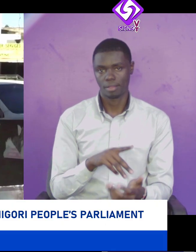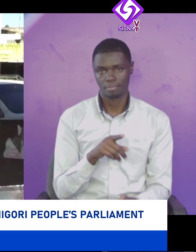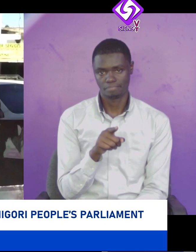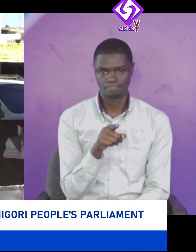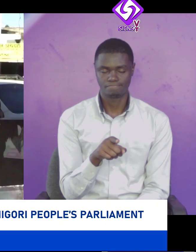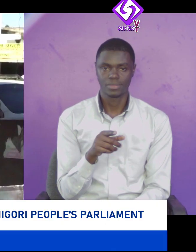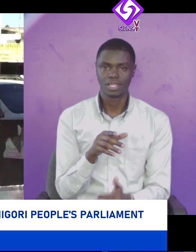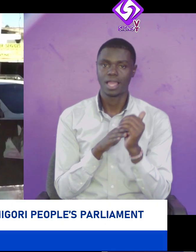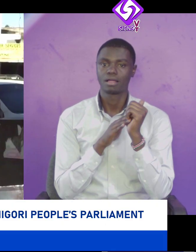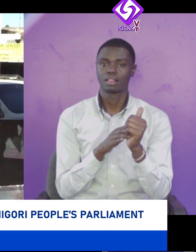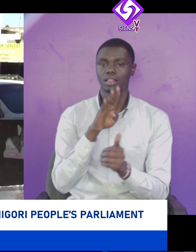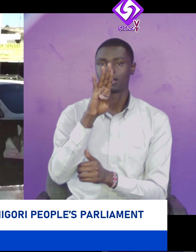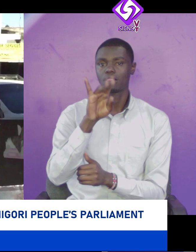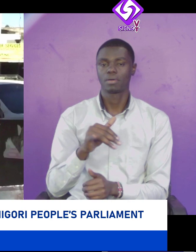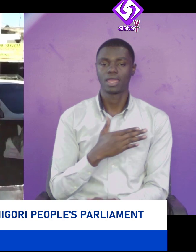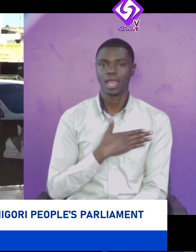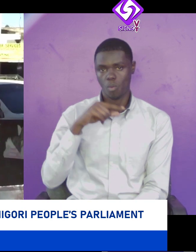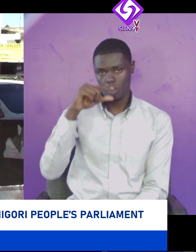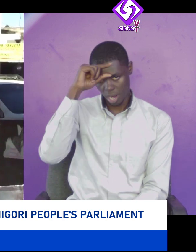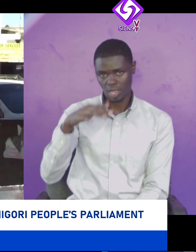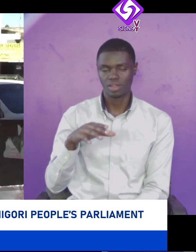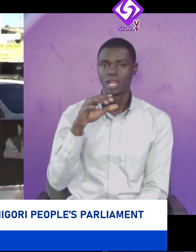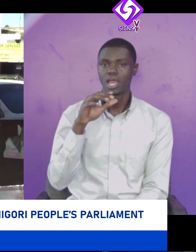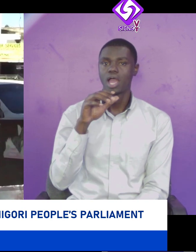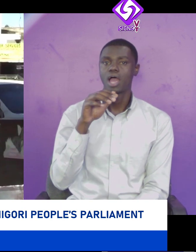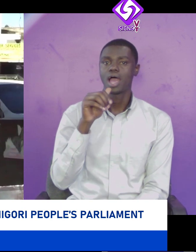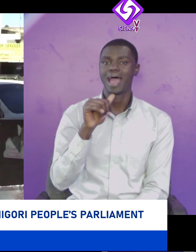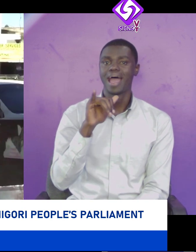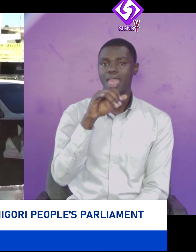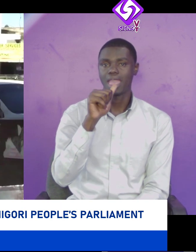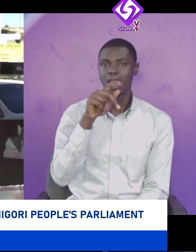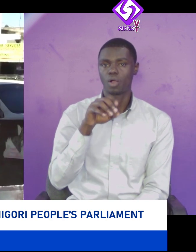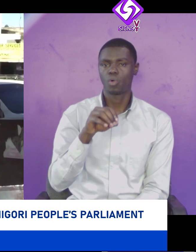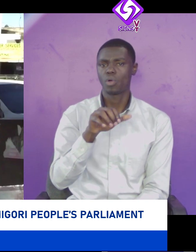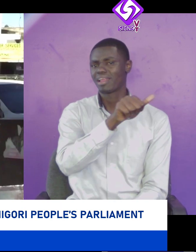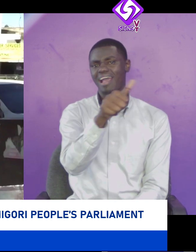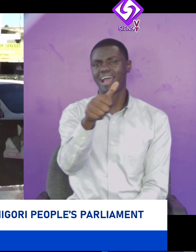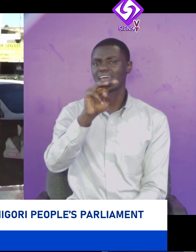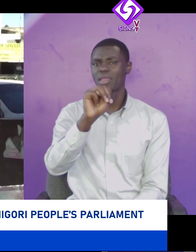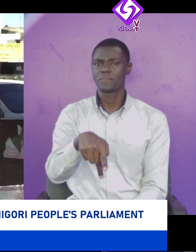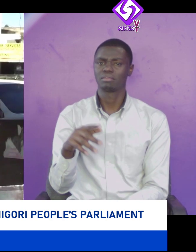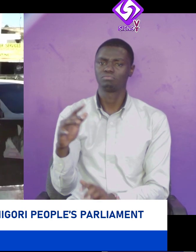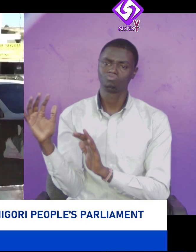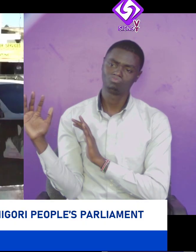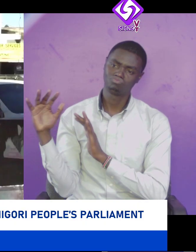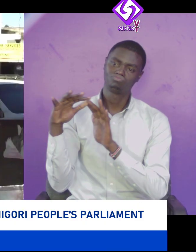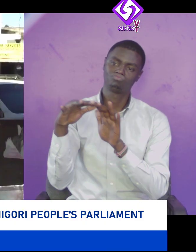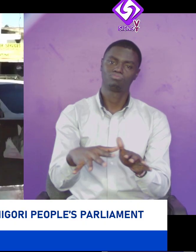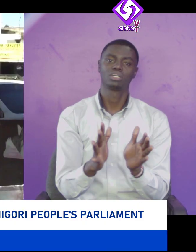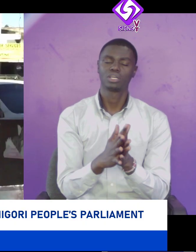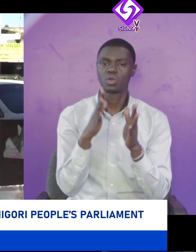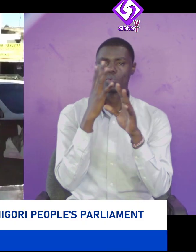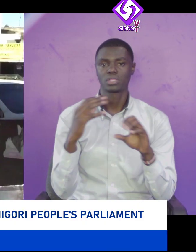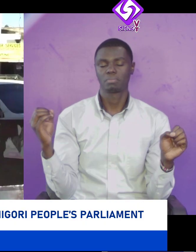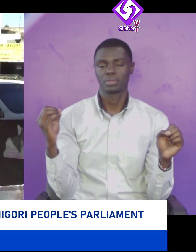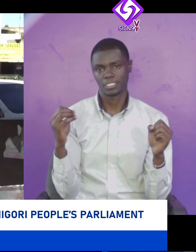akiongozwa pia hata na gavana wetu Dr. Chila Yako na wabunge wengine pia wote ambao pia watakuwa pamoja na sisi kwa hii mambo ya